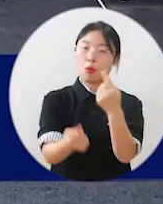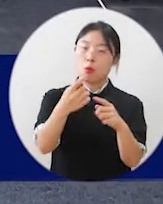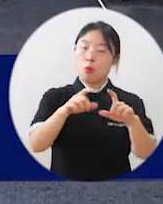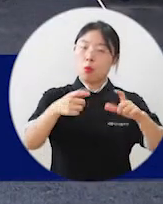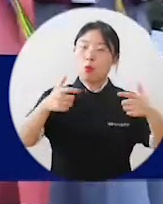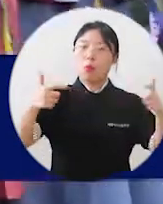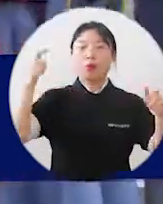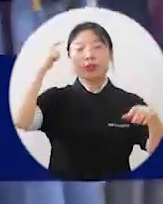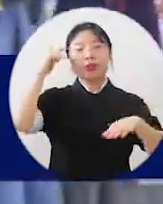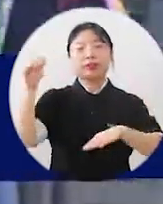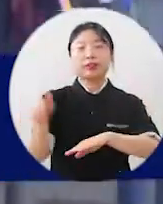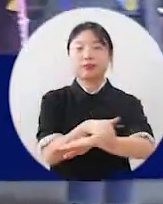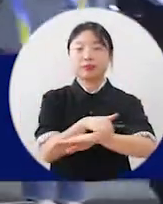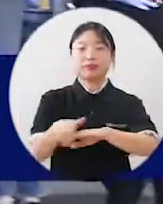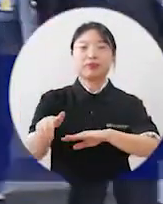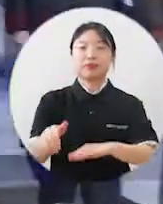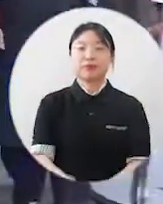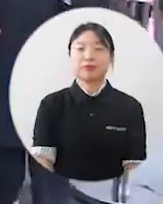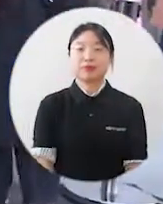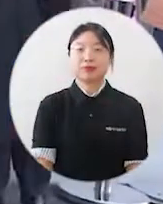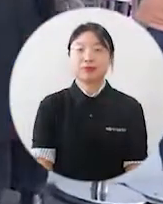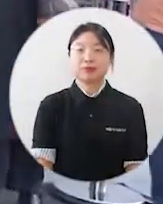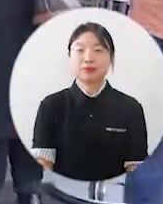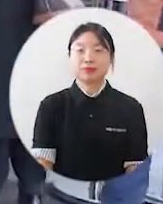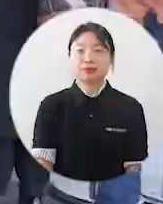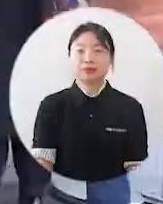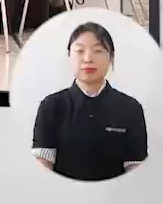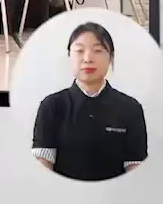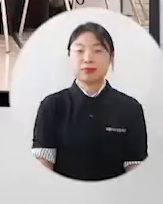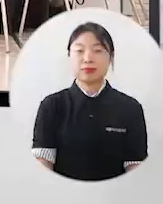통해 앞으로 입소자 정원을 늘릴 계획입니다.